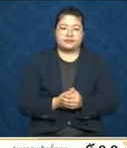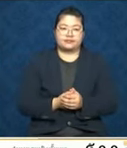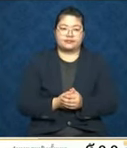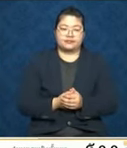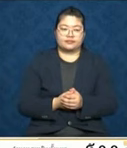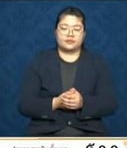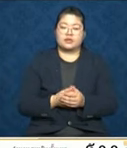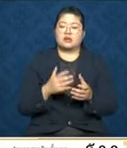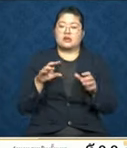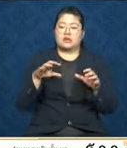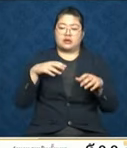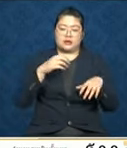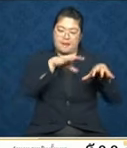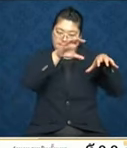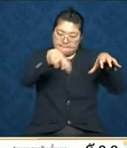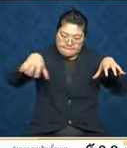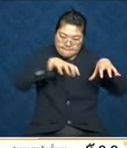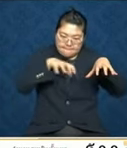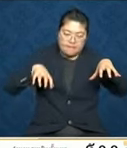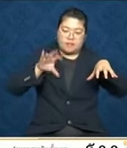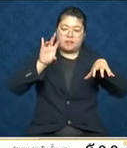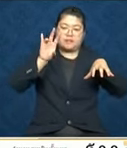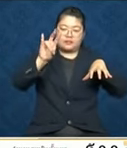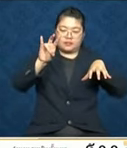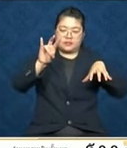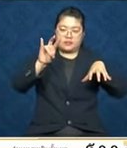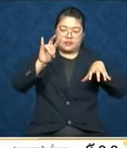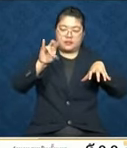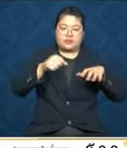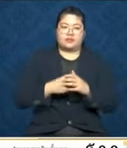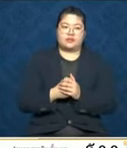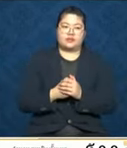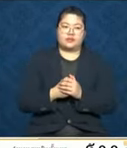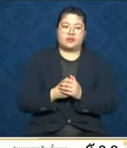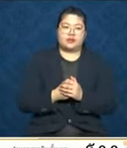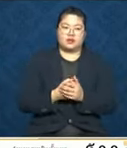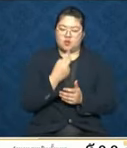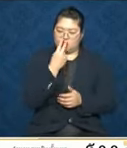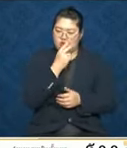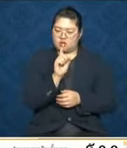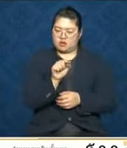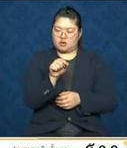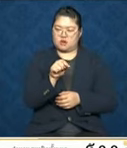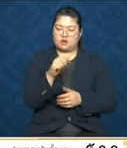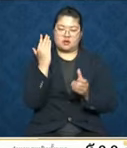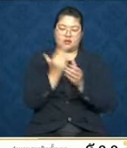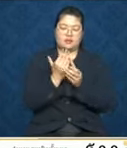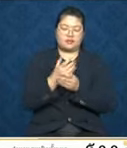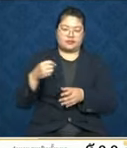7อาคารทั้งหมดนะครับปรากฏว่าสัญญาทั้งหมดที่ดูตามภาพก็คือ